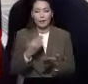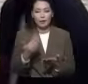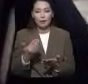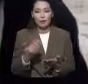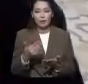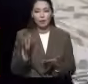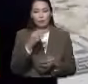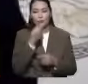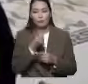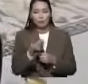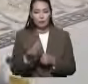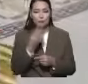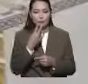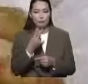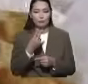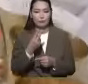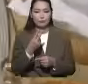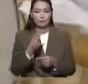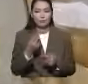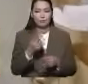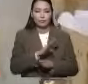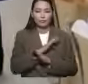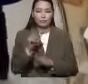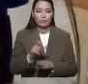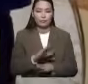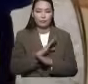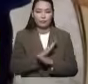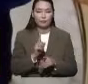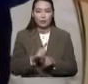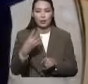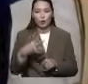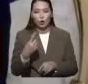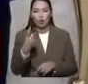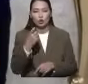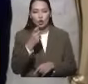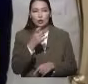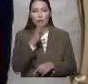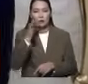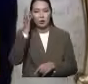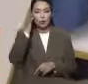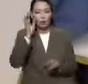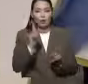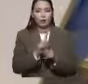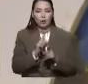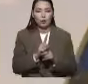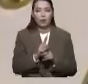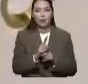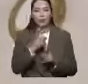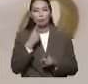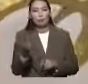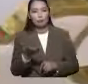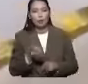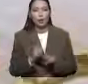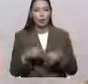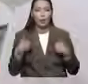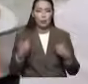шашат, жоқтың артын ашат дейді. Қазір қайтқан адамның қырқында, жүзінде, жыл садақасында тост айтып, сөз сөйлеу үрдіске айналған.